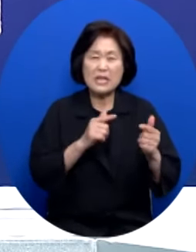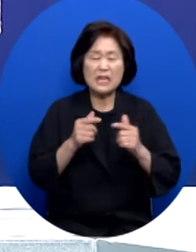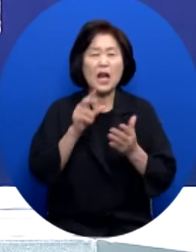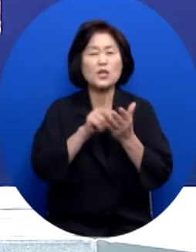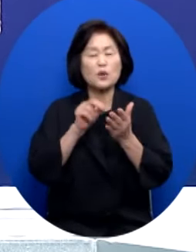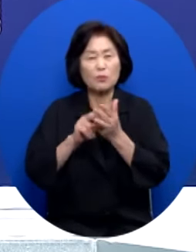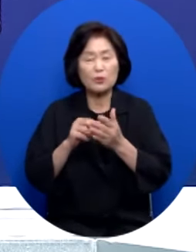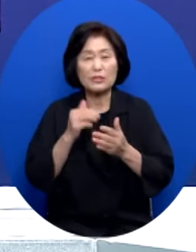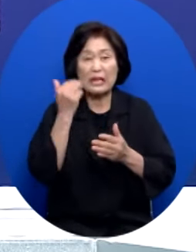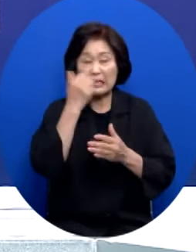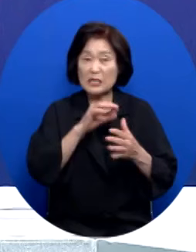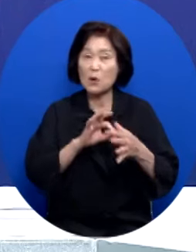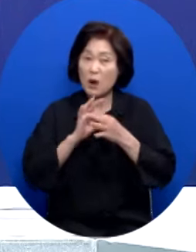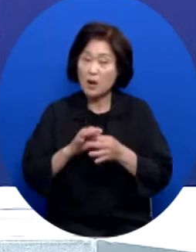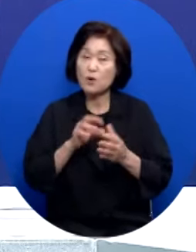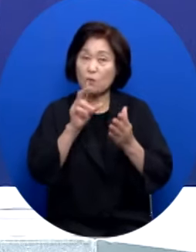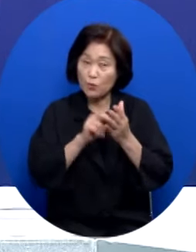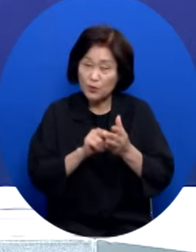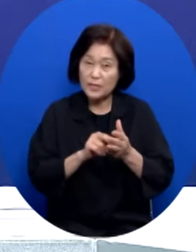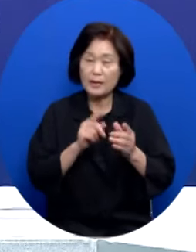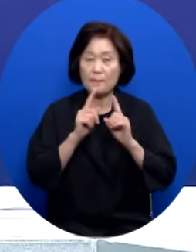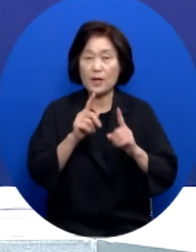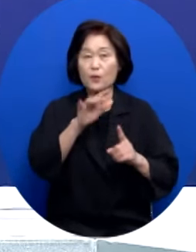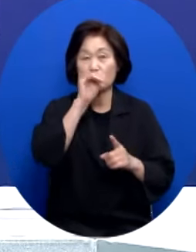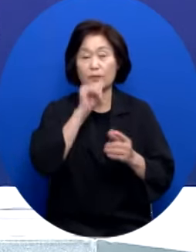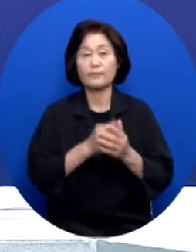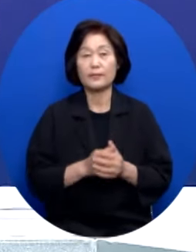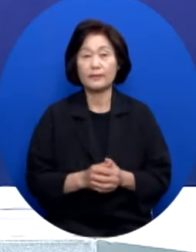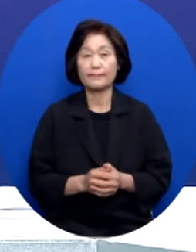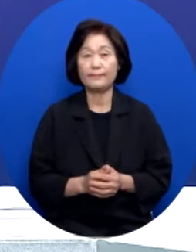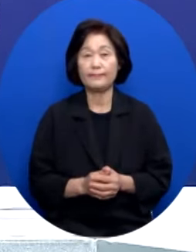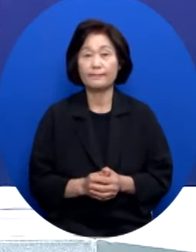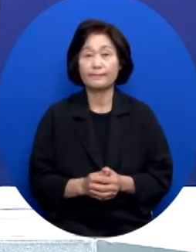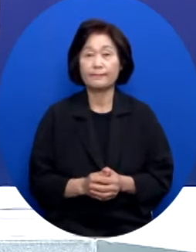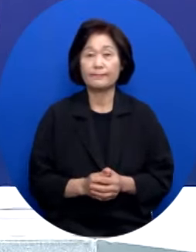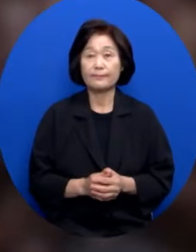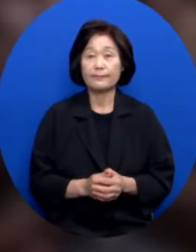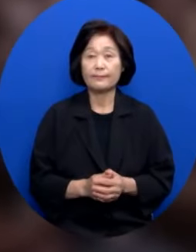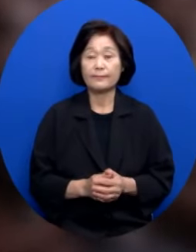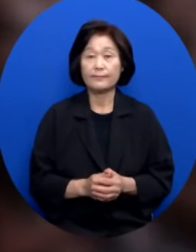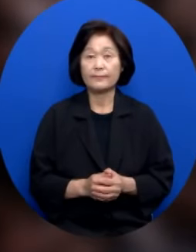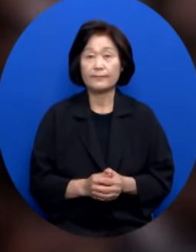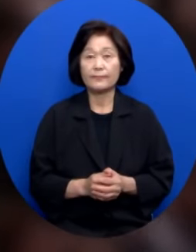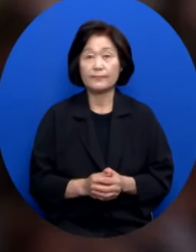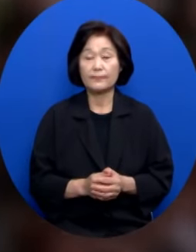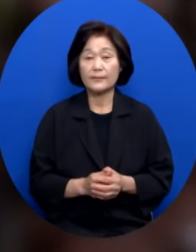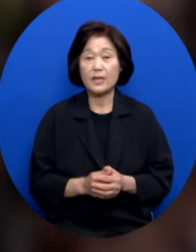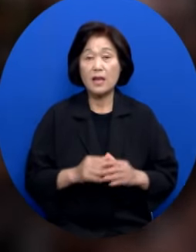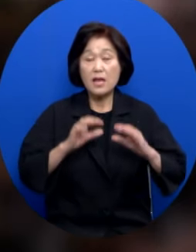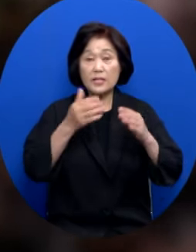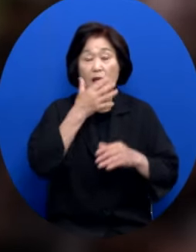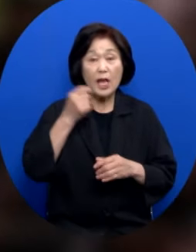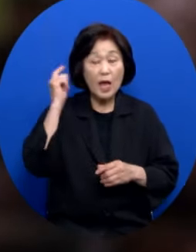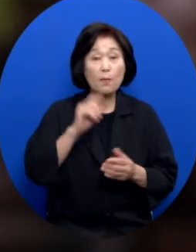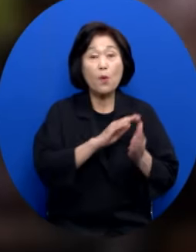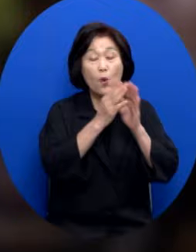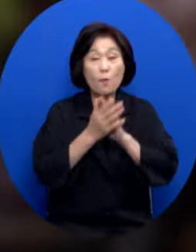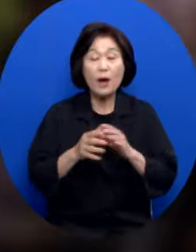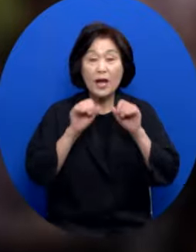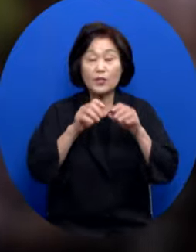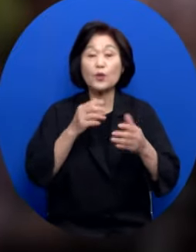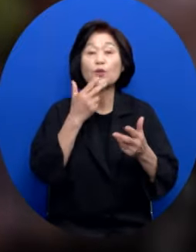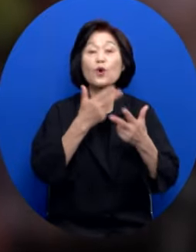성비위 의혹과 관련됐다는 주장도 나옵니다 이현지 기자입니다 세계 복음화 전도협회